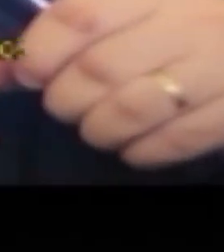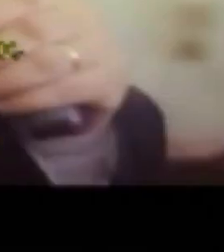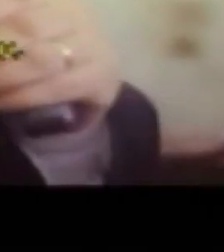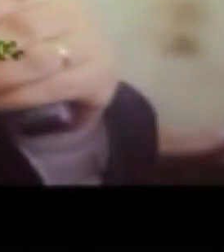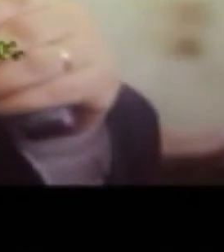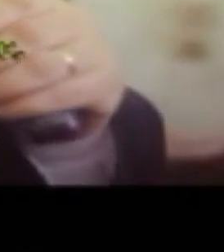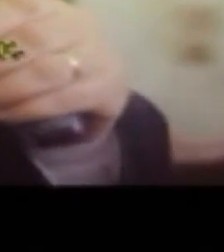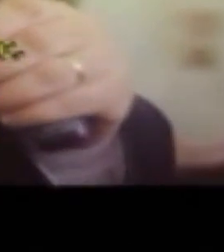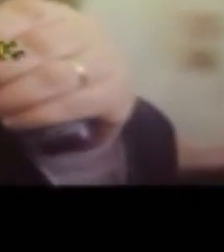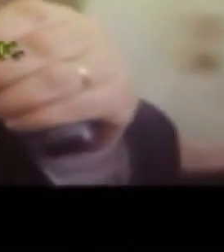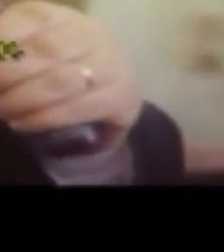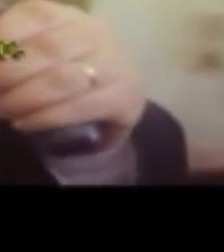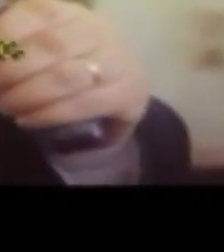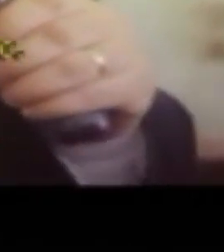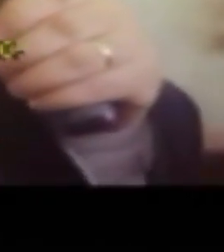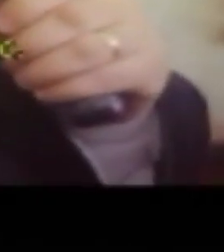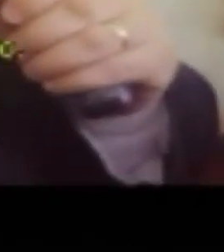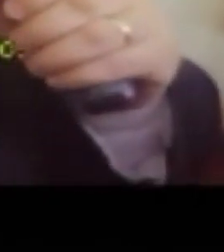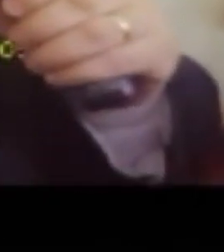في